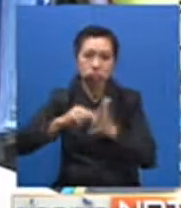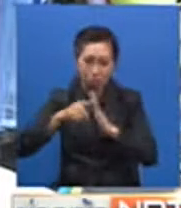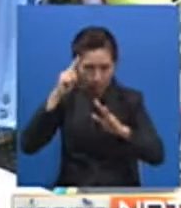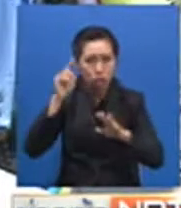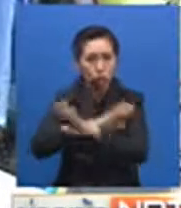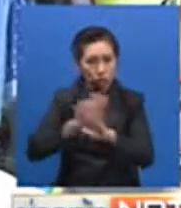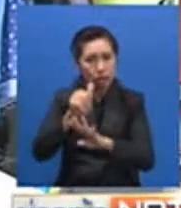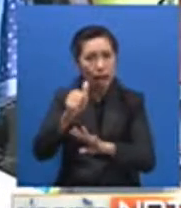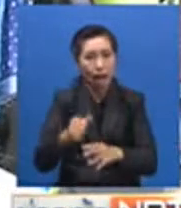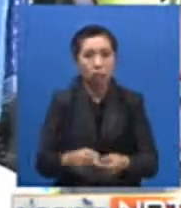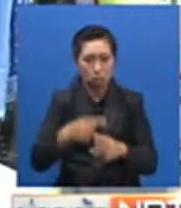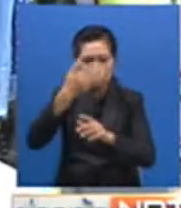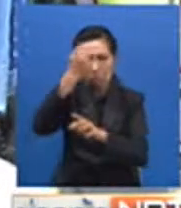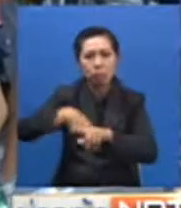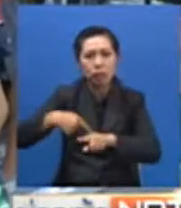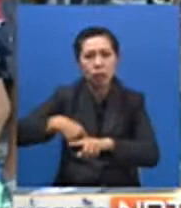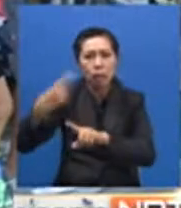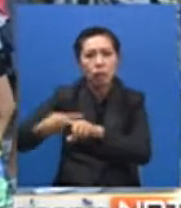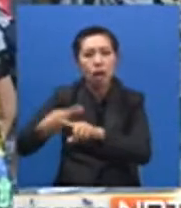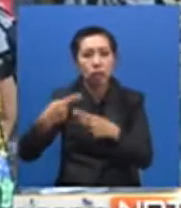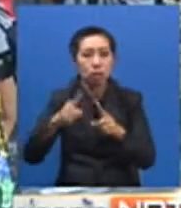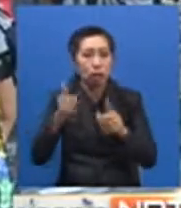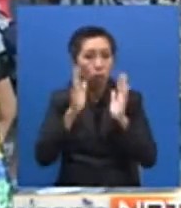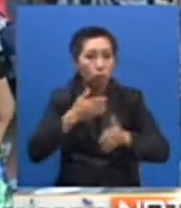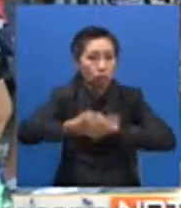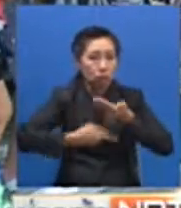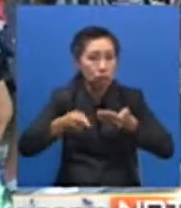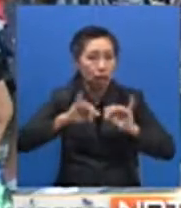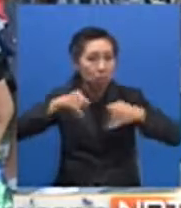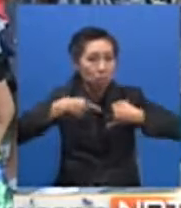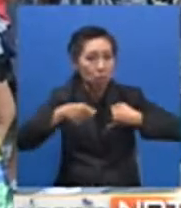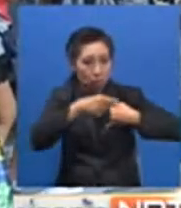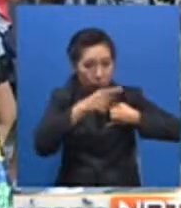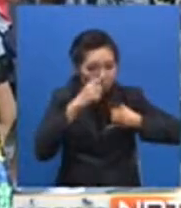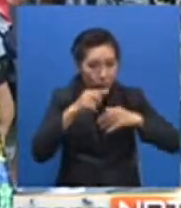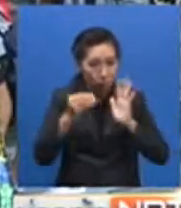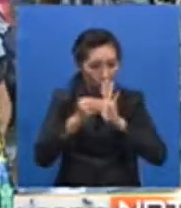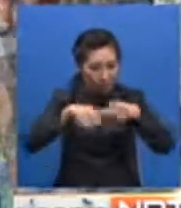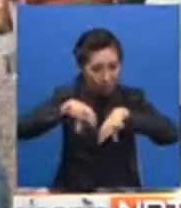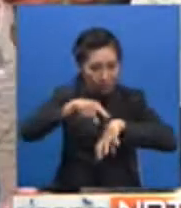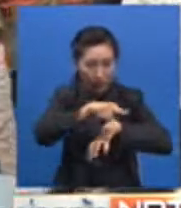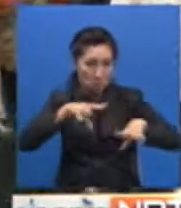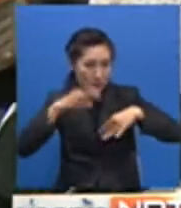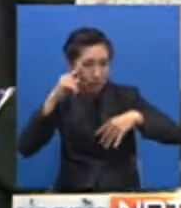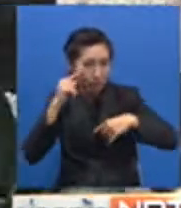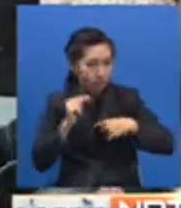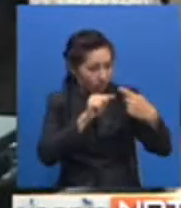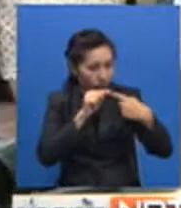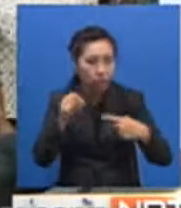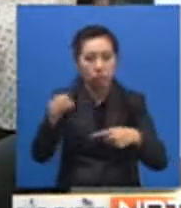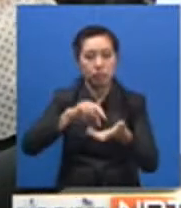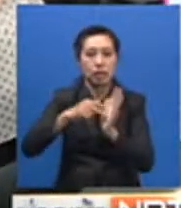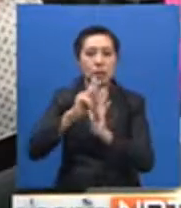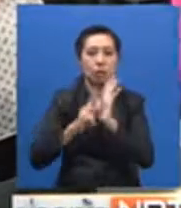ค้าได้แต่หากพบว่าผู้ค้าขัดขวางการปฏิบัติงานของเจ้าหน้าที่กรุงเทพมหานครจะถูกดำเนินคดีฐานขัดขวางการปฏิบัติหน้